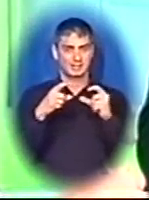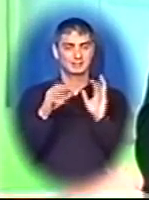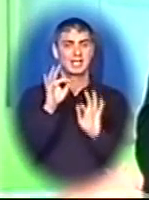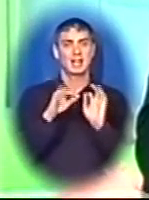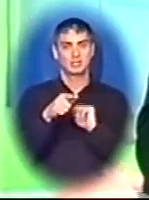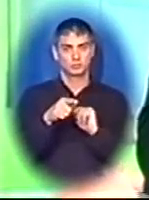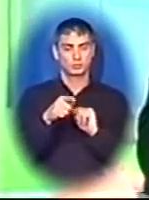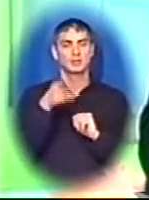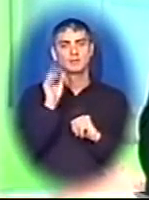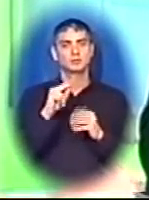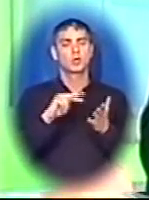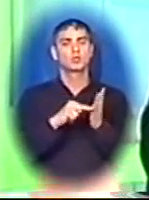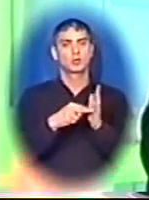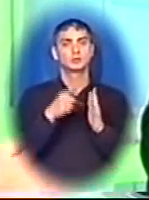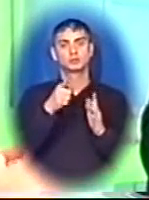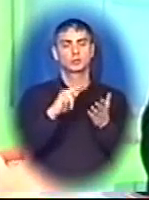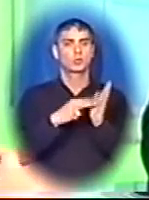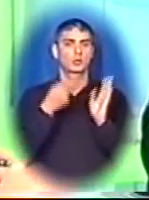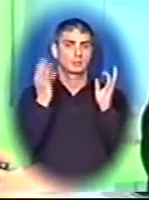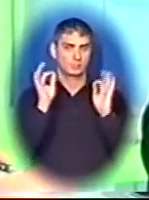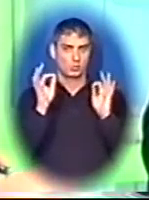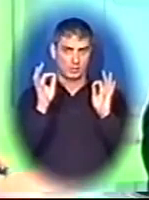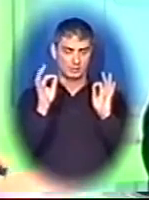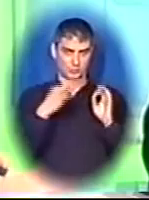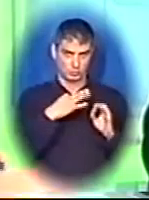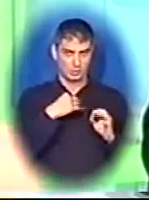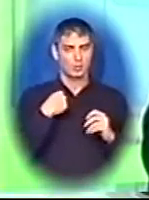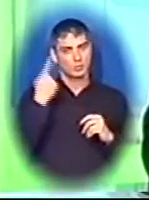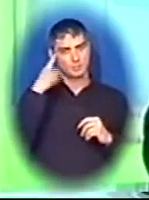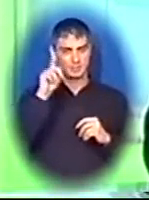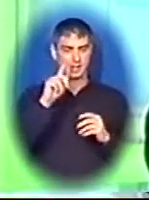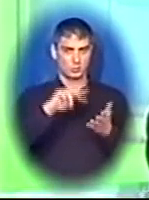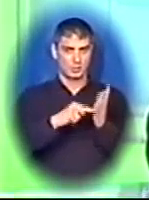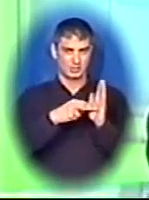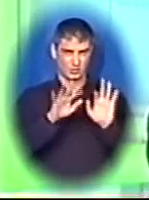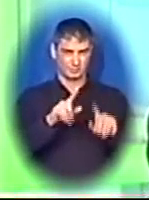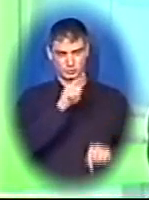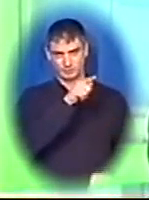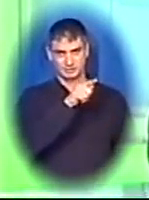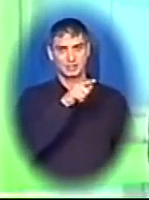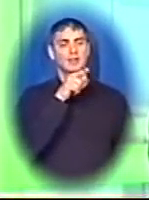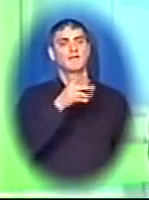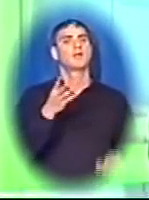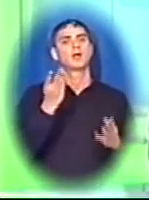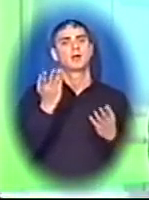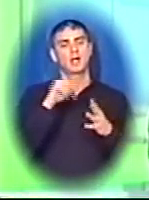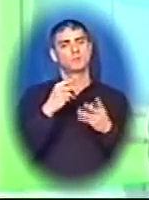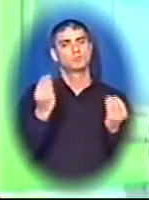אלקטרוני, ויש תוכנה שהיא תוכנה מיוחדת ליורוטק. אנחנו פיתחנו את התוכנה הזאת. בין יתר המוצרים